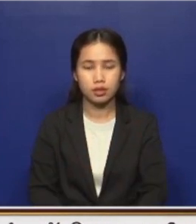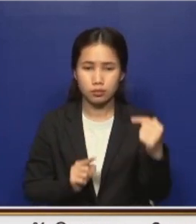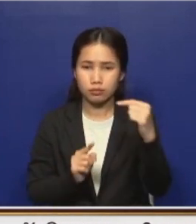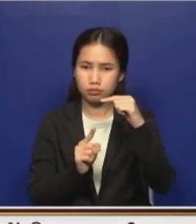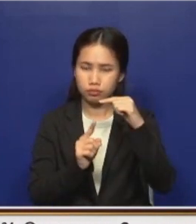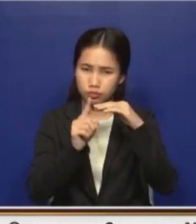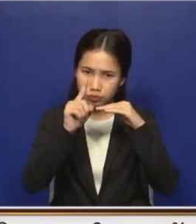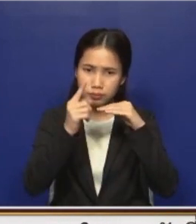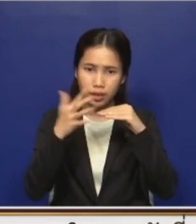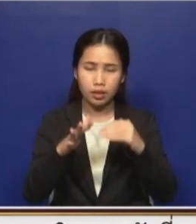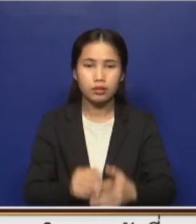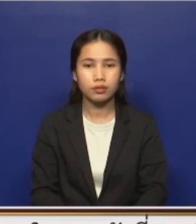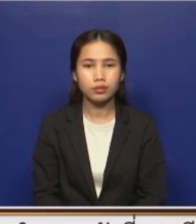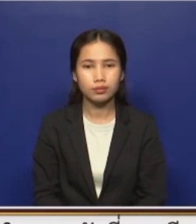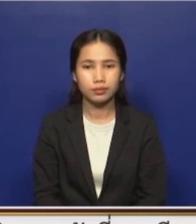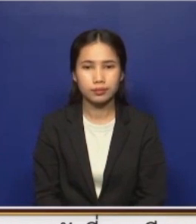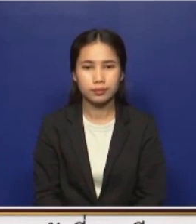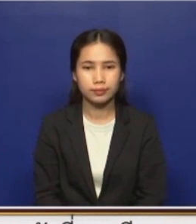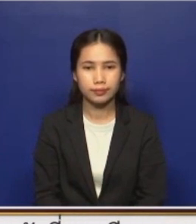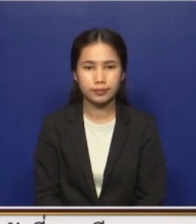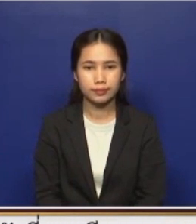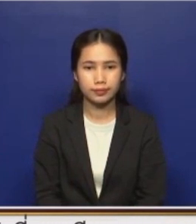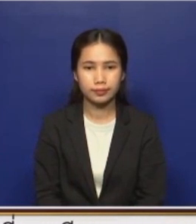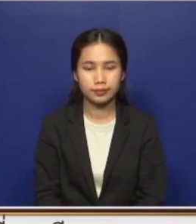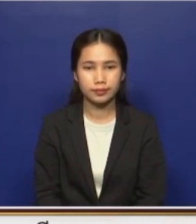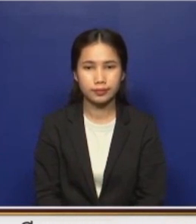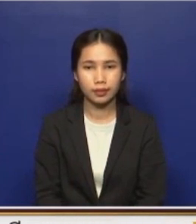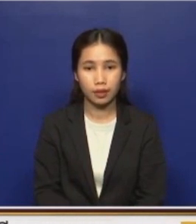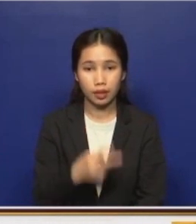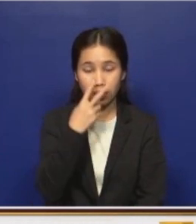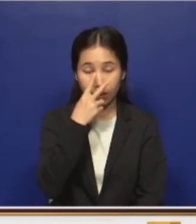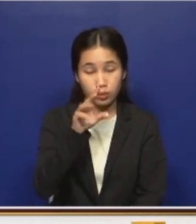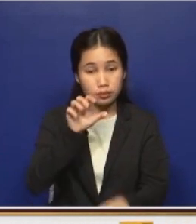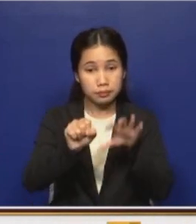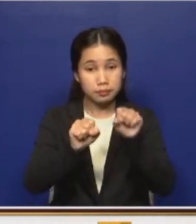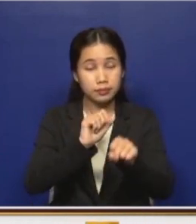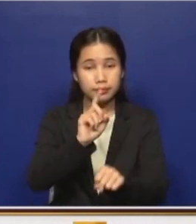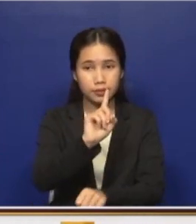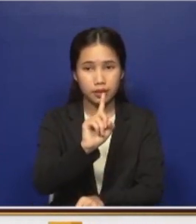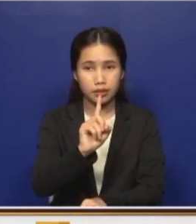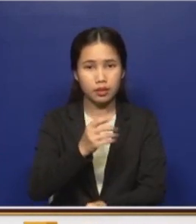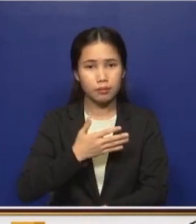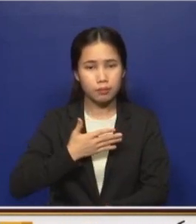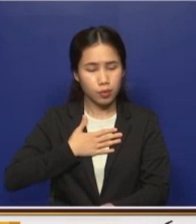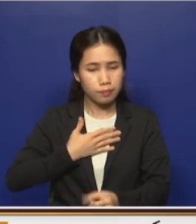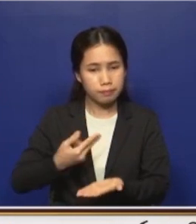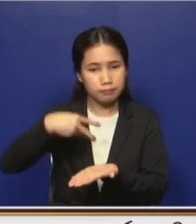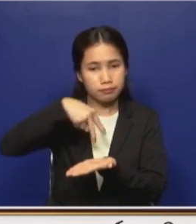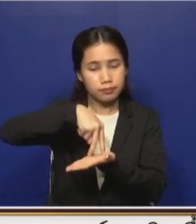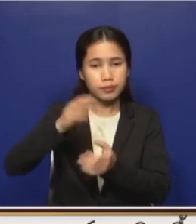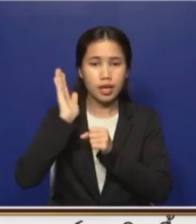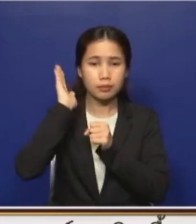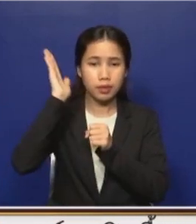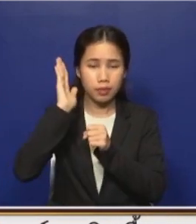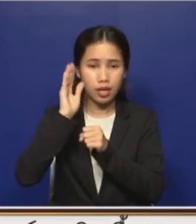าท่านช่วยดูทีสิถ้าท่านยังนั่งอยู่ในตำแหน่งนายกรัฐมนตรีเนี่ยว่าท่านสั่งได้หมด35คน